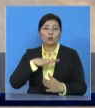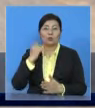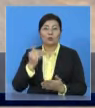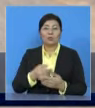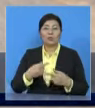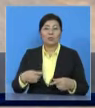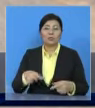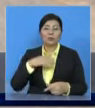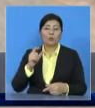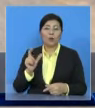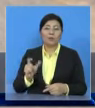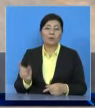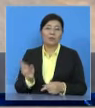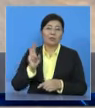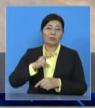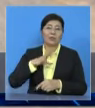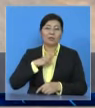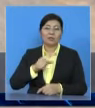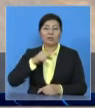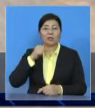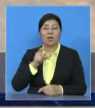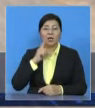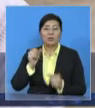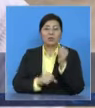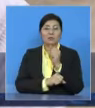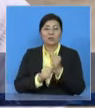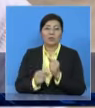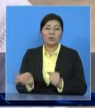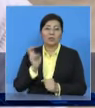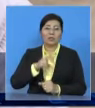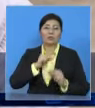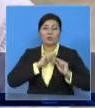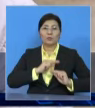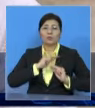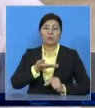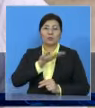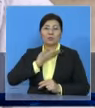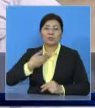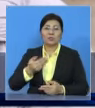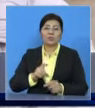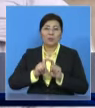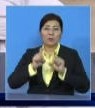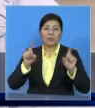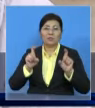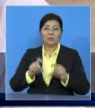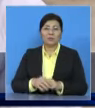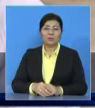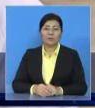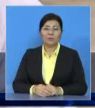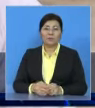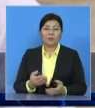жатыр ауылға. Келген жас мамандардың өзі тұрақтап қалып жатыр. Біздерде жаңағы мектебіміз